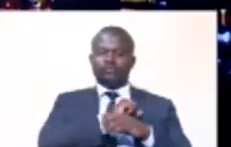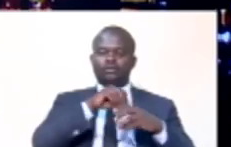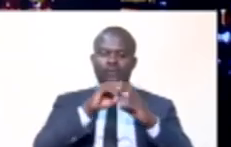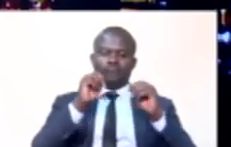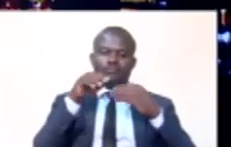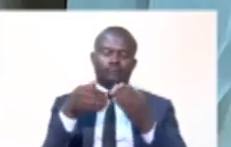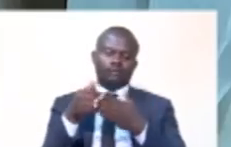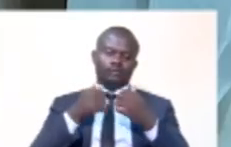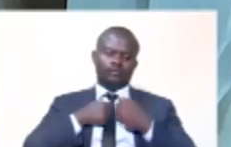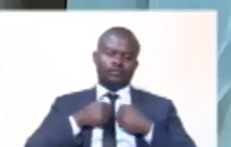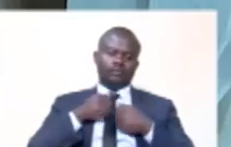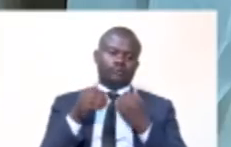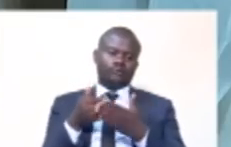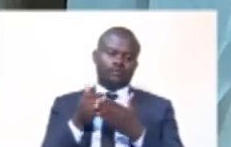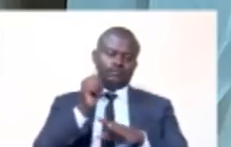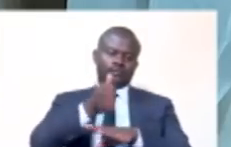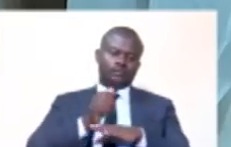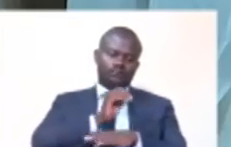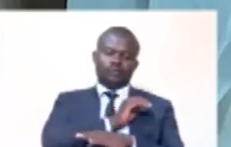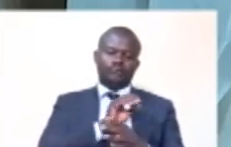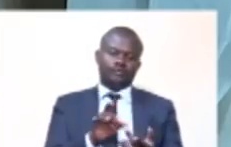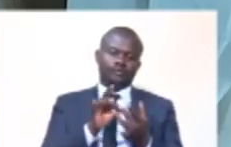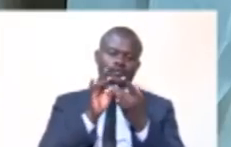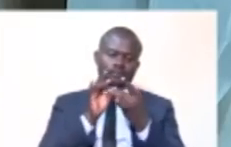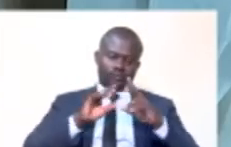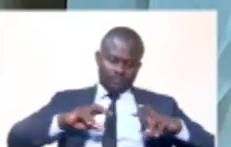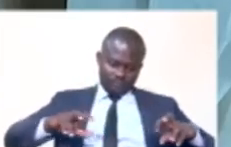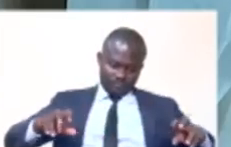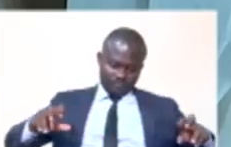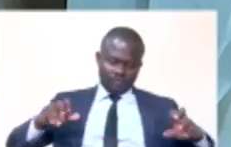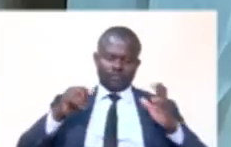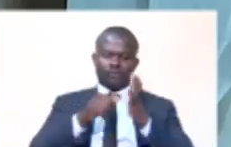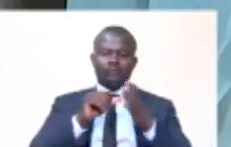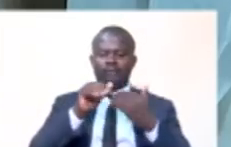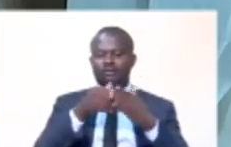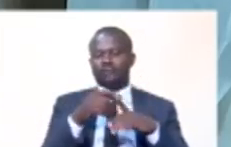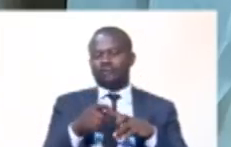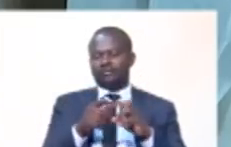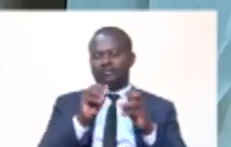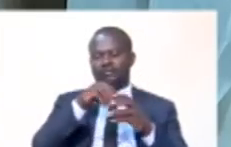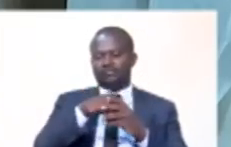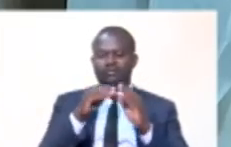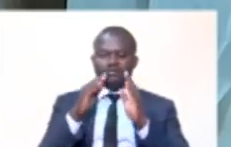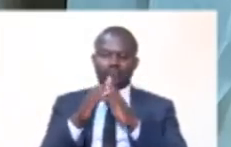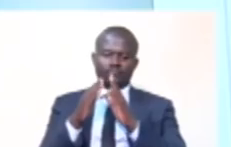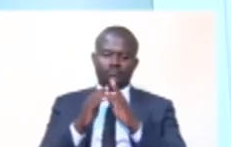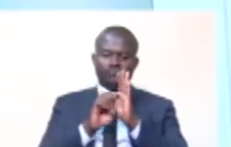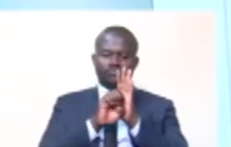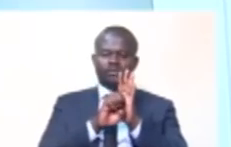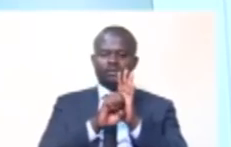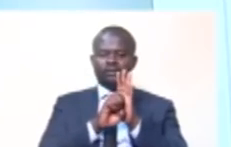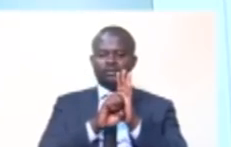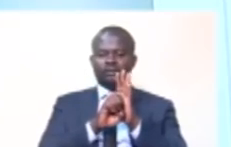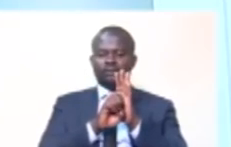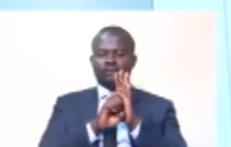ishinga amategeko y'u Rwanda yashyizeho komisiyo idasanzwe igiye gucukumbura ibibazo binyuranye biri mu midugudu y'ikitegererezo